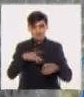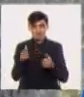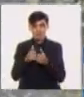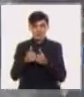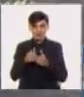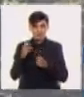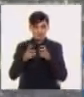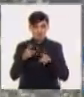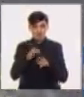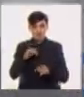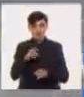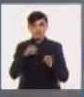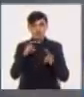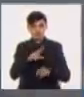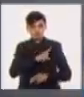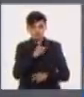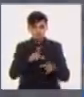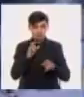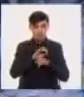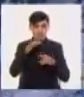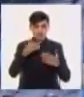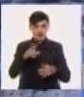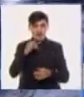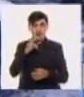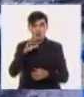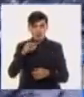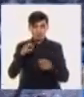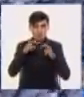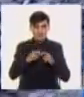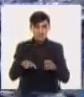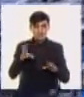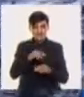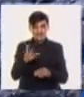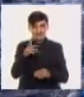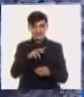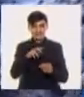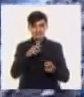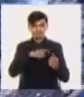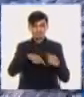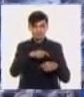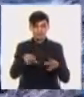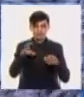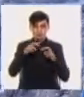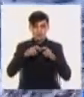направили экспертов областного управления экологии. Они должны проверить все три предприятия.